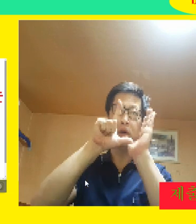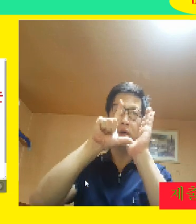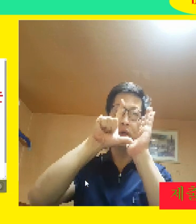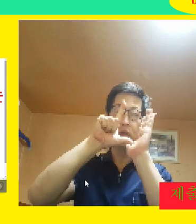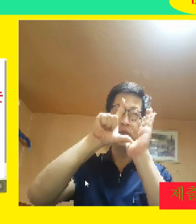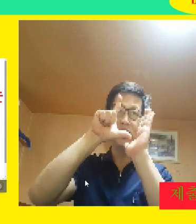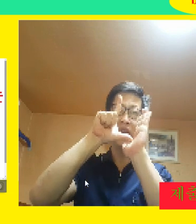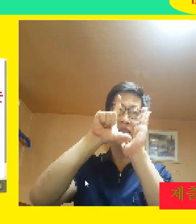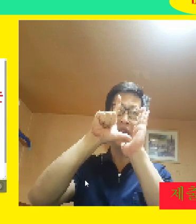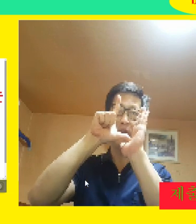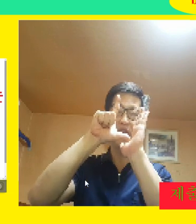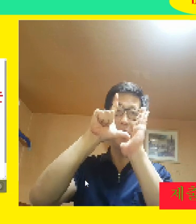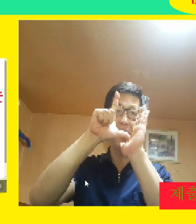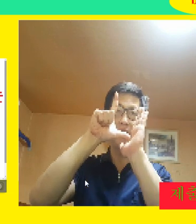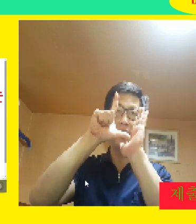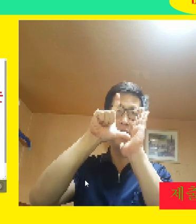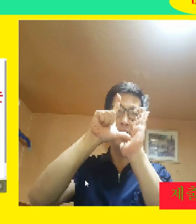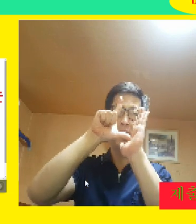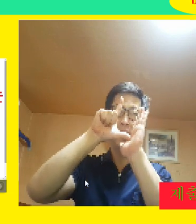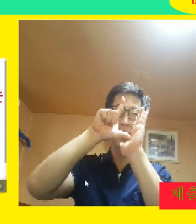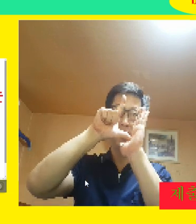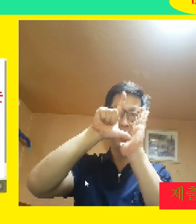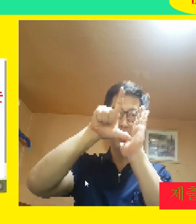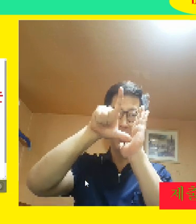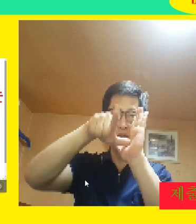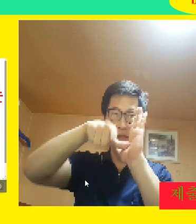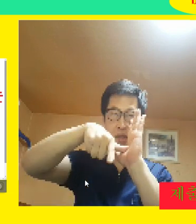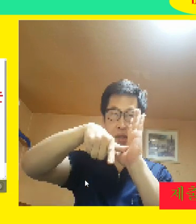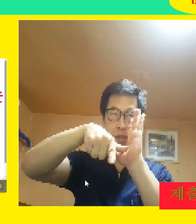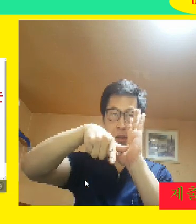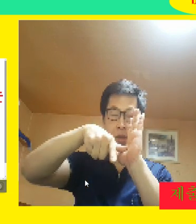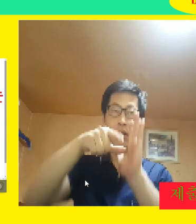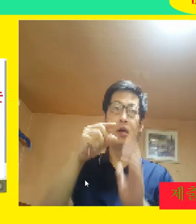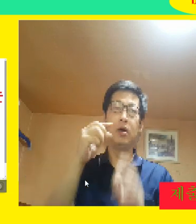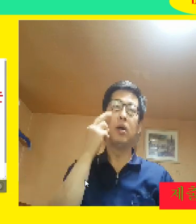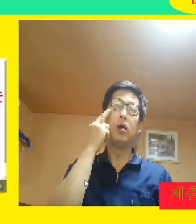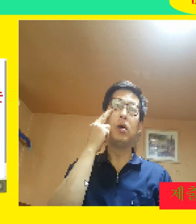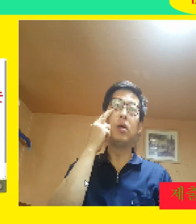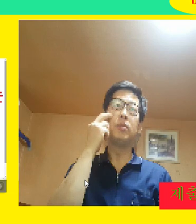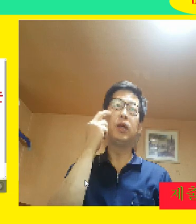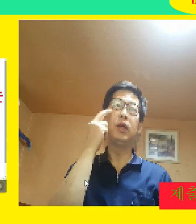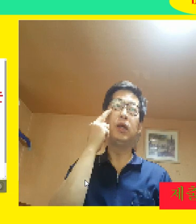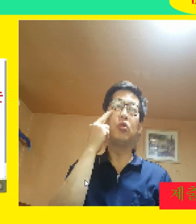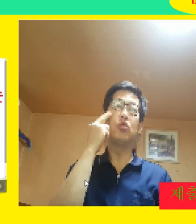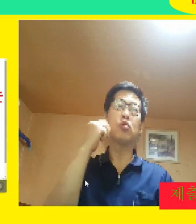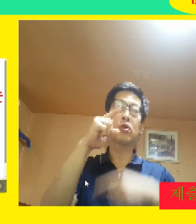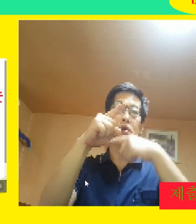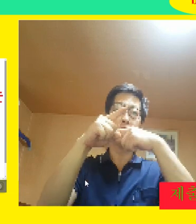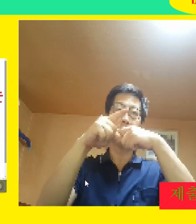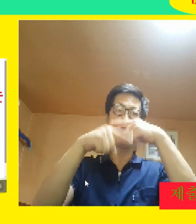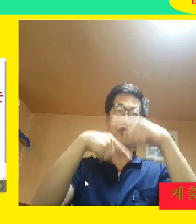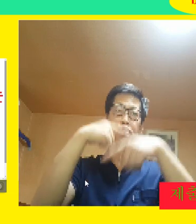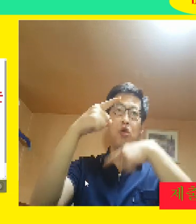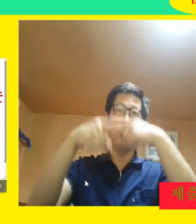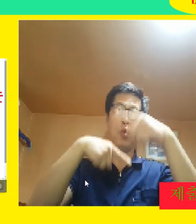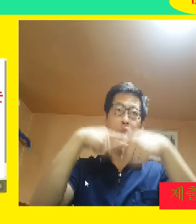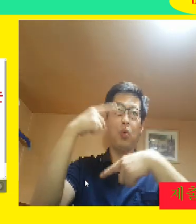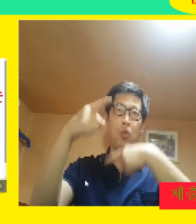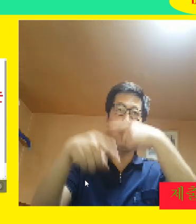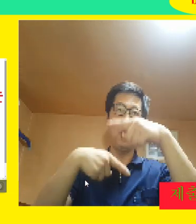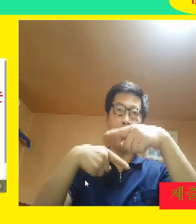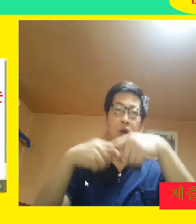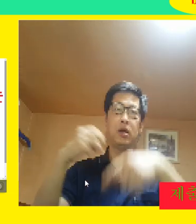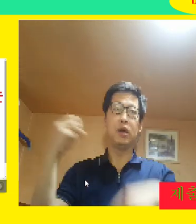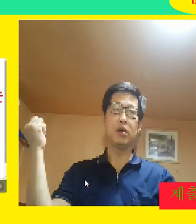시계잖아요. 시계바늘 시에는 미국 수호